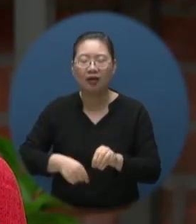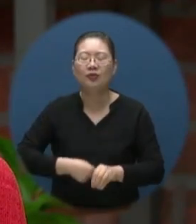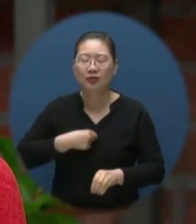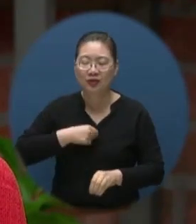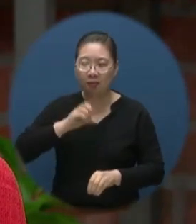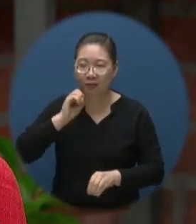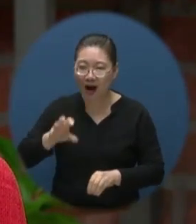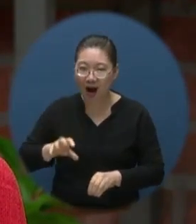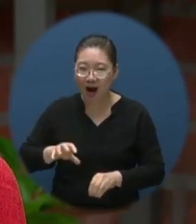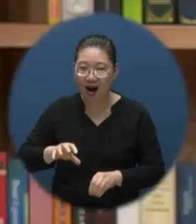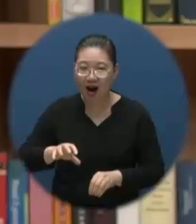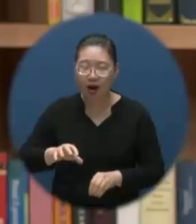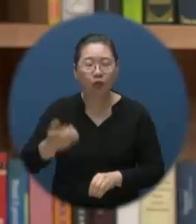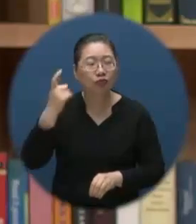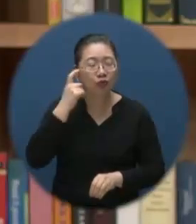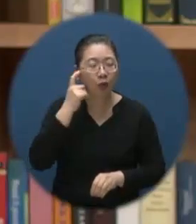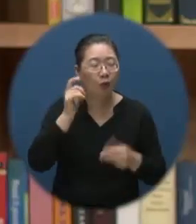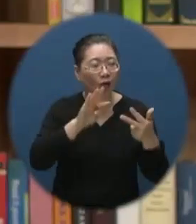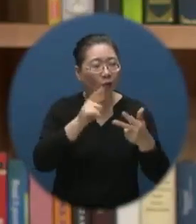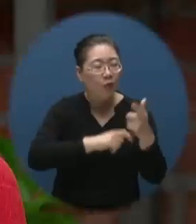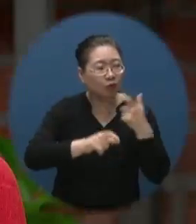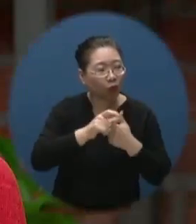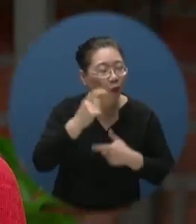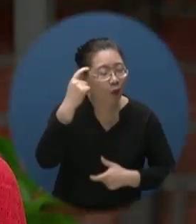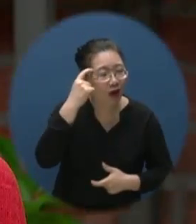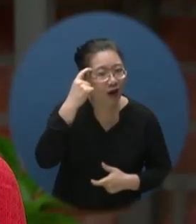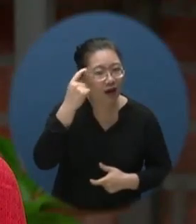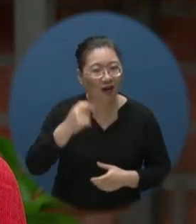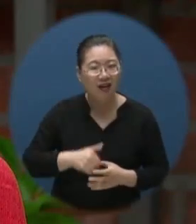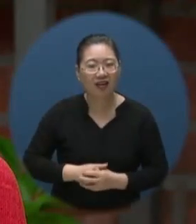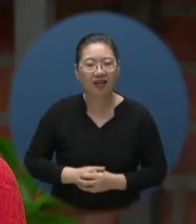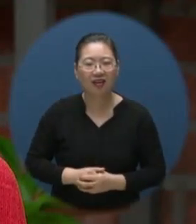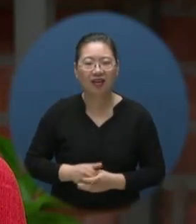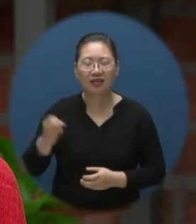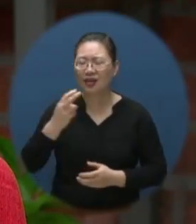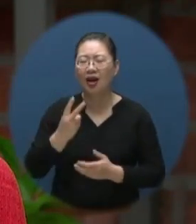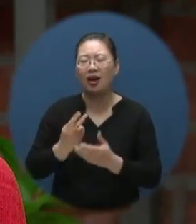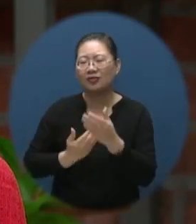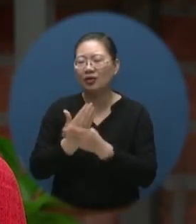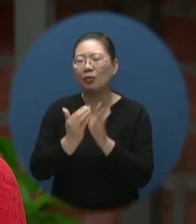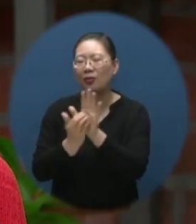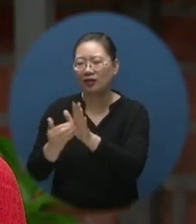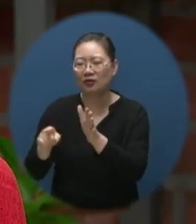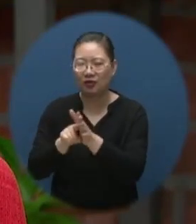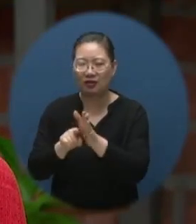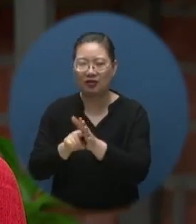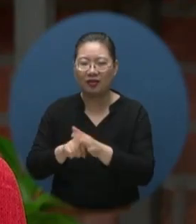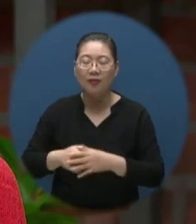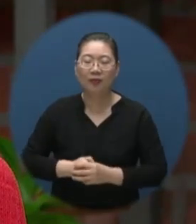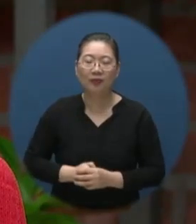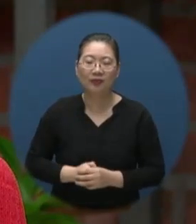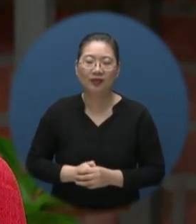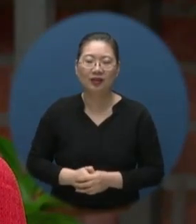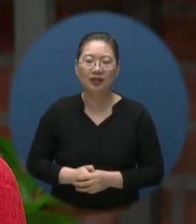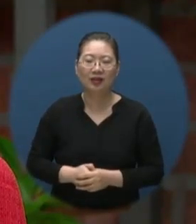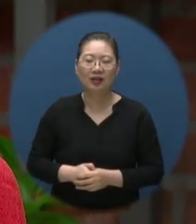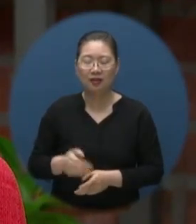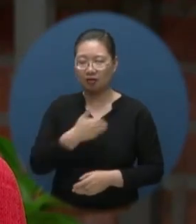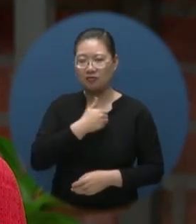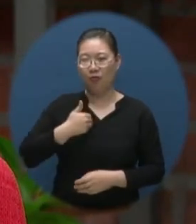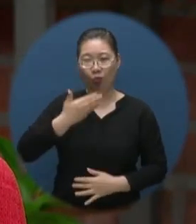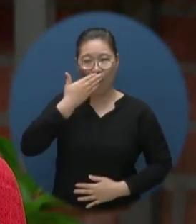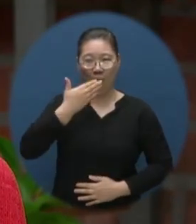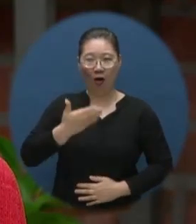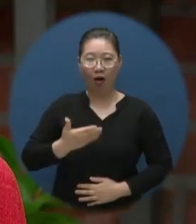사실은. 그런데 7번을 더 맞은 거예요. 제발 안 하라고. 그래가지고 이제 자신이